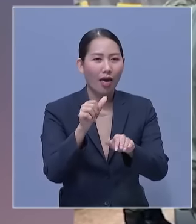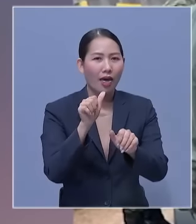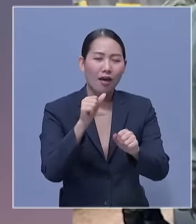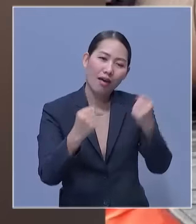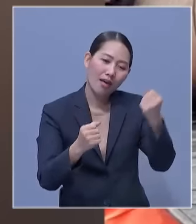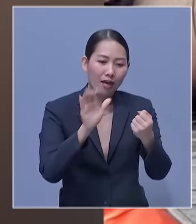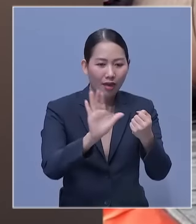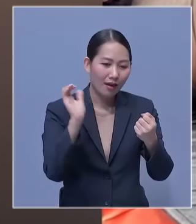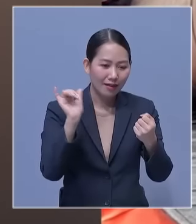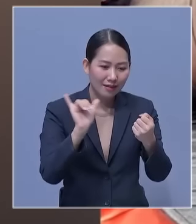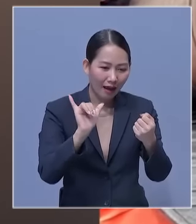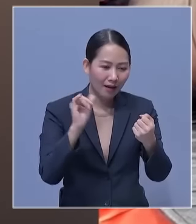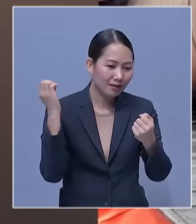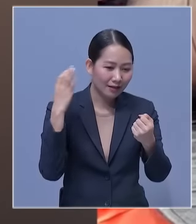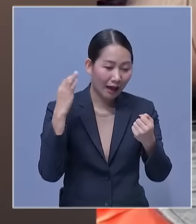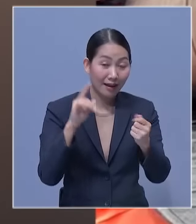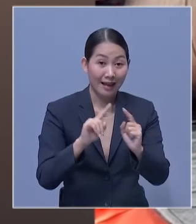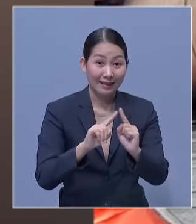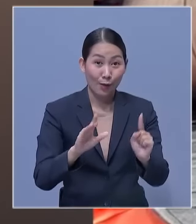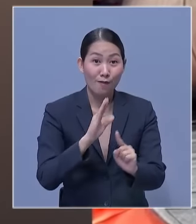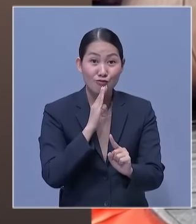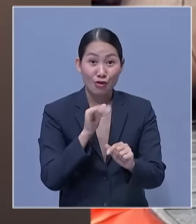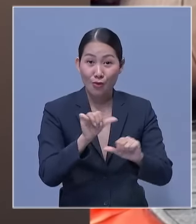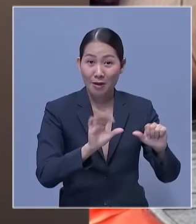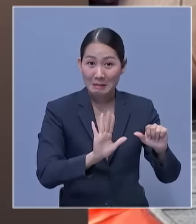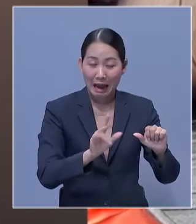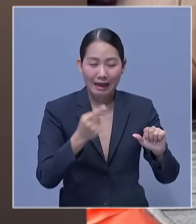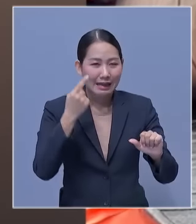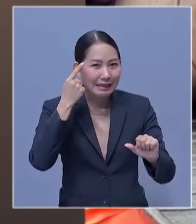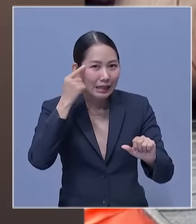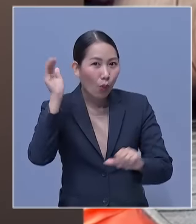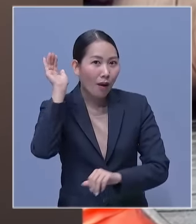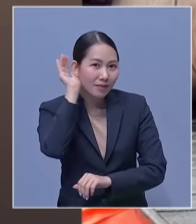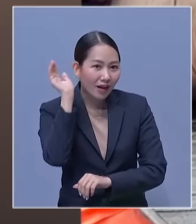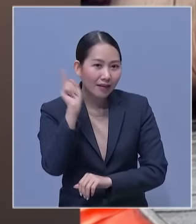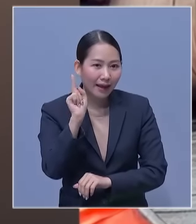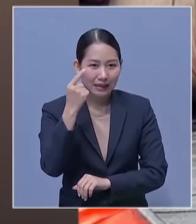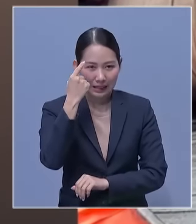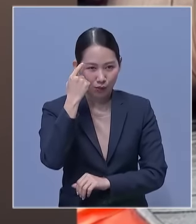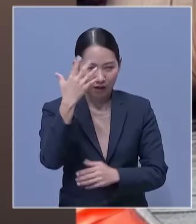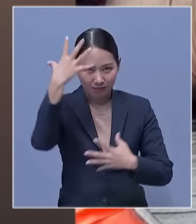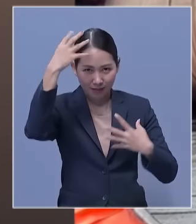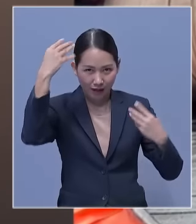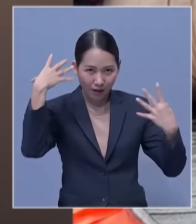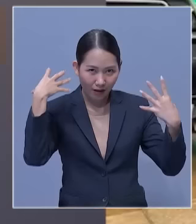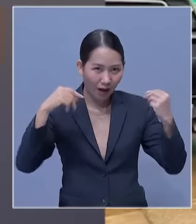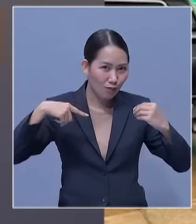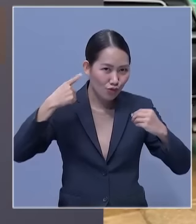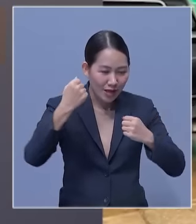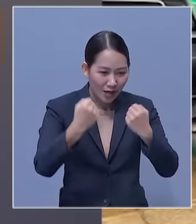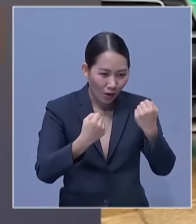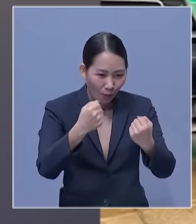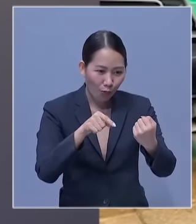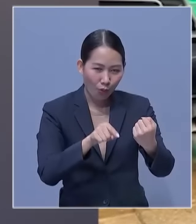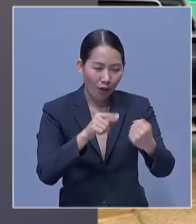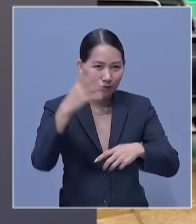หรือท่านแม่ย่านางอ่ะอืท่านไม่เห็นด้วยนะกับการที่เอารถน่ะมาขนยาเสพติดแบบนี้ก็เลยแจ้งตำรวจด้วย